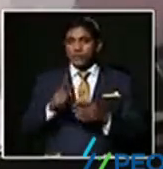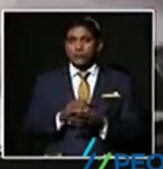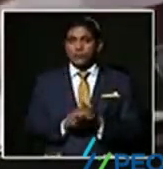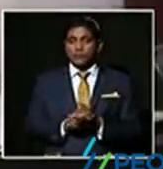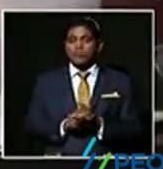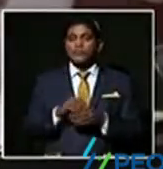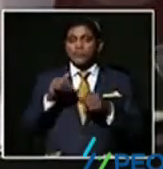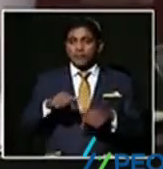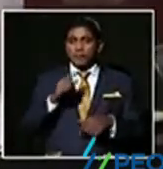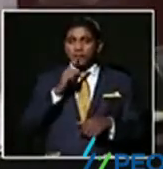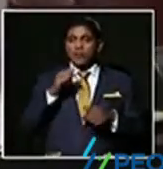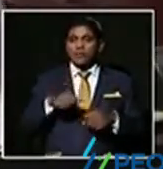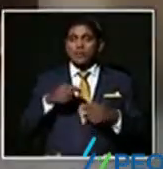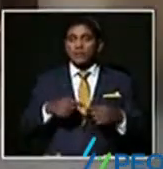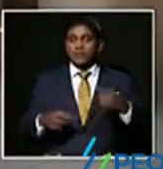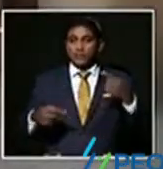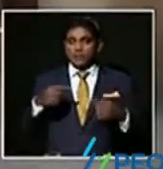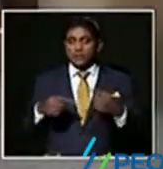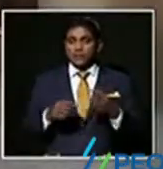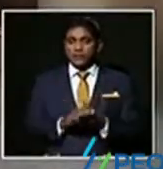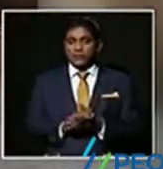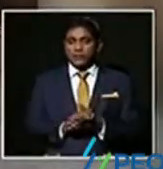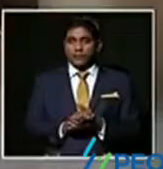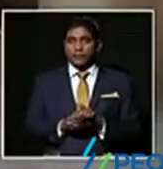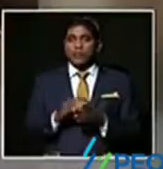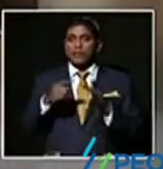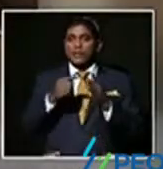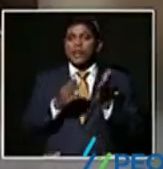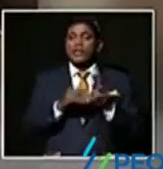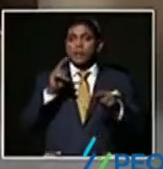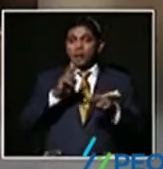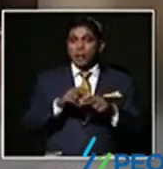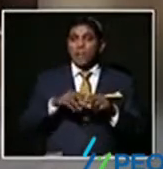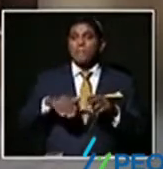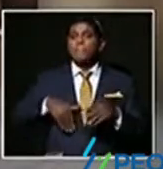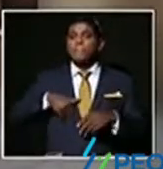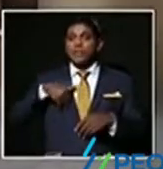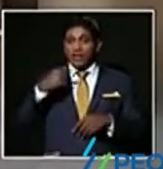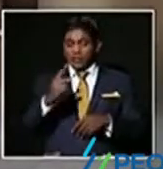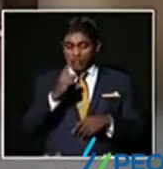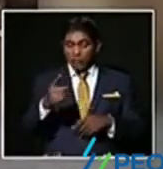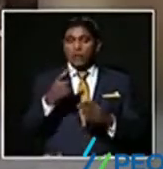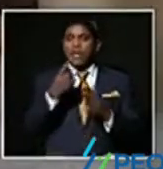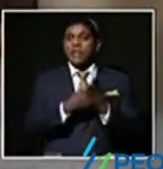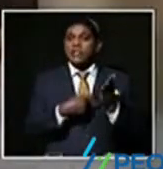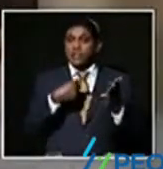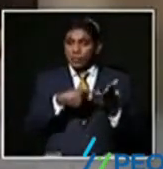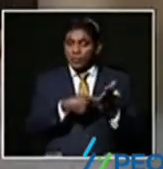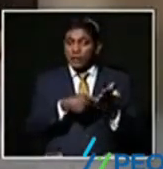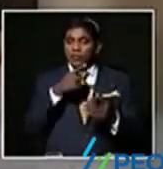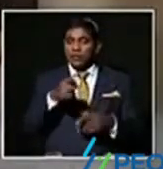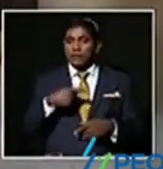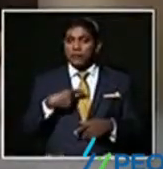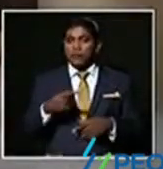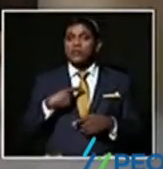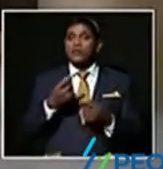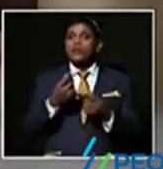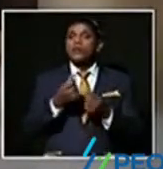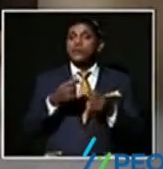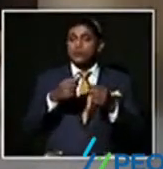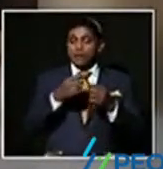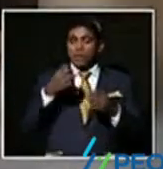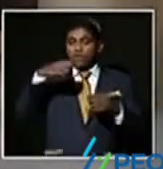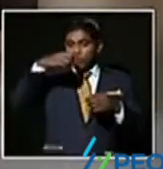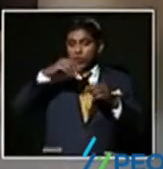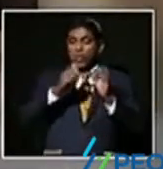මේ විවාදයේදී පළ වූ අදහස් ජාත්‍යන්තර මුල් අරමුදලේ ප්‍රධාන එක පූර්ව කොන්දේසියක් බවට පත් වෙලා තිබුණේ ගාස්තු අනුරූපිත විදුලි